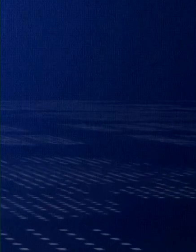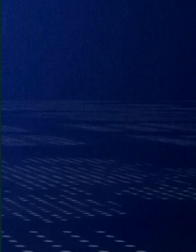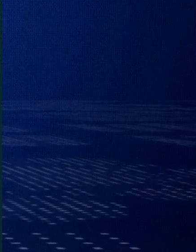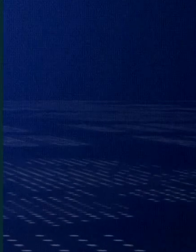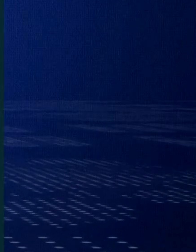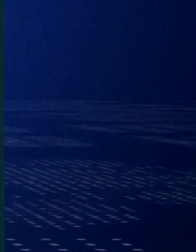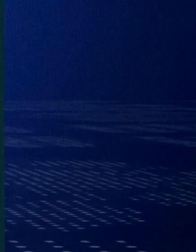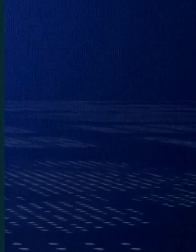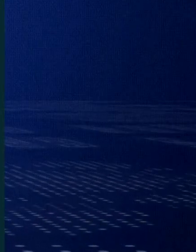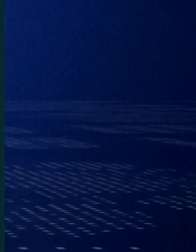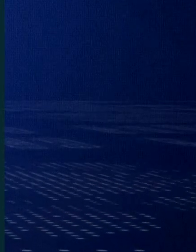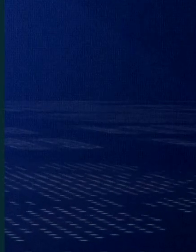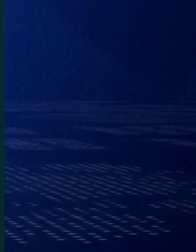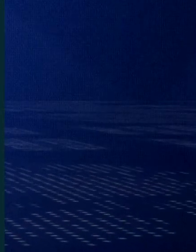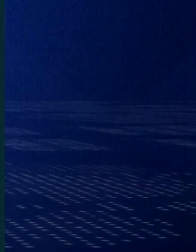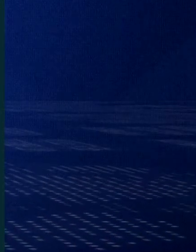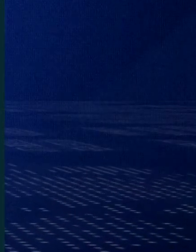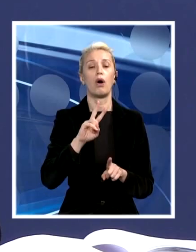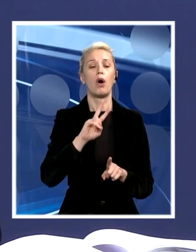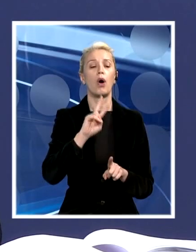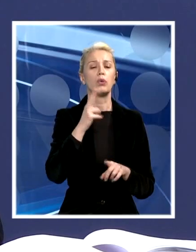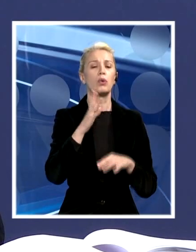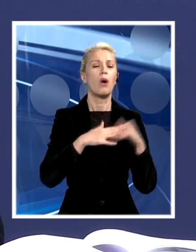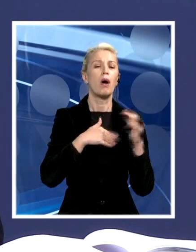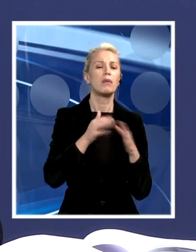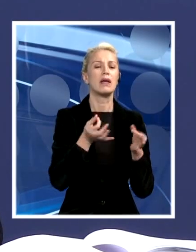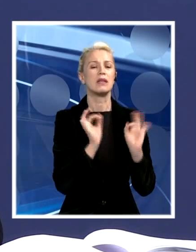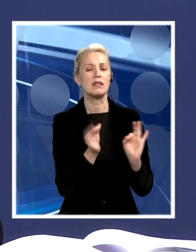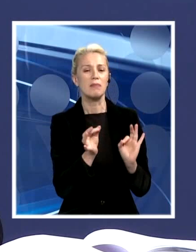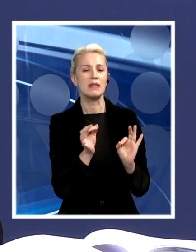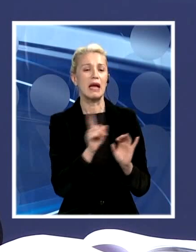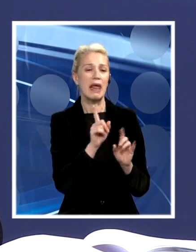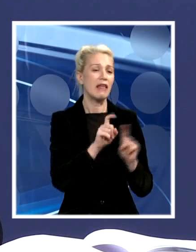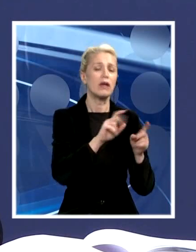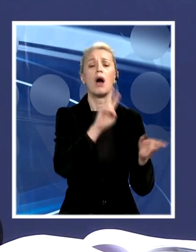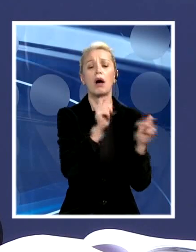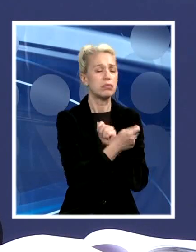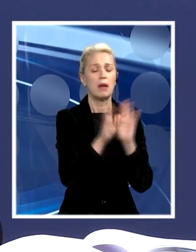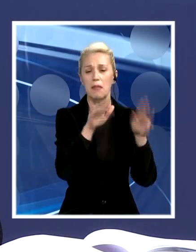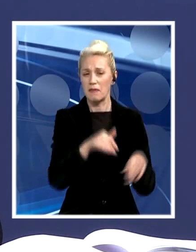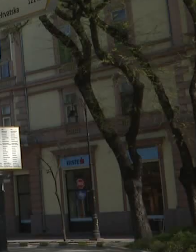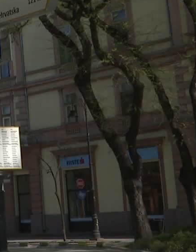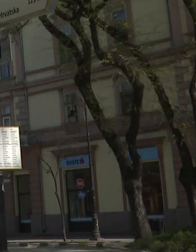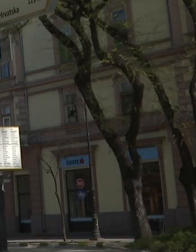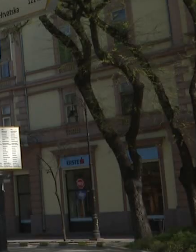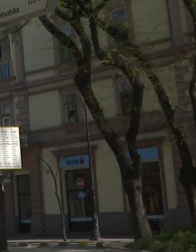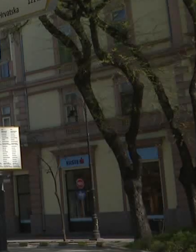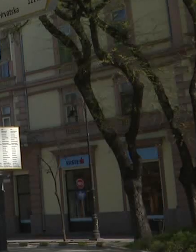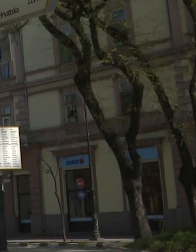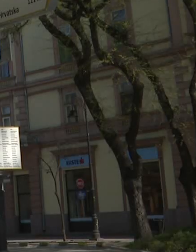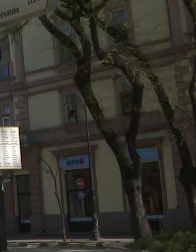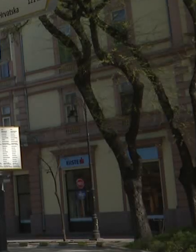Paracsin, Alexinac, Prokuplje, Leszkovác vonalon van, hangsúlyozta dr. Predrag Kóni járványügyi szakember. Ezzel